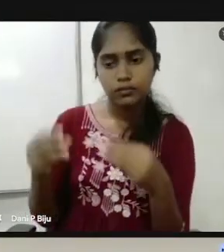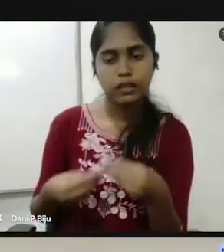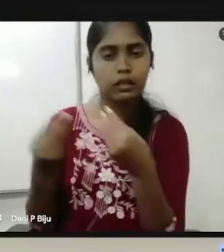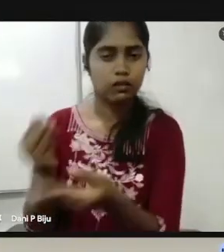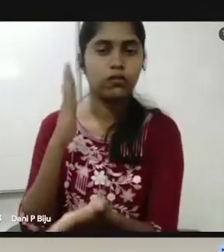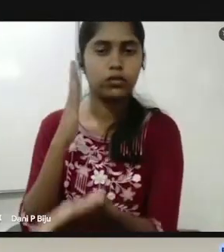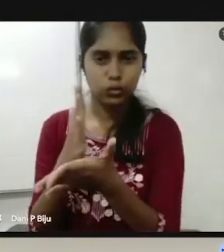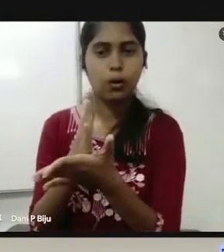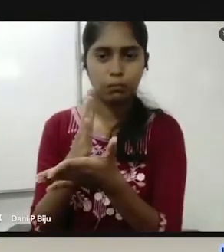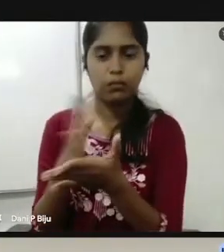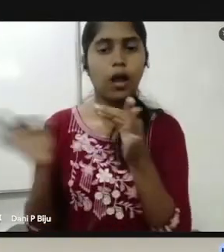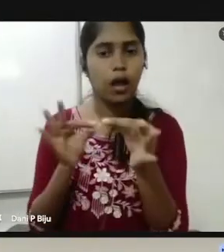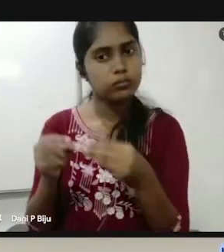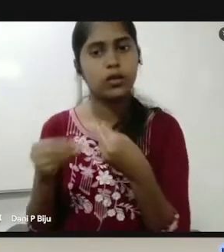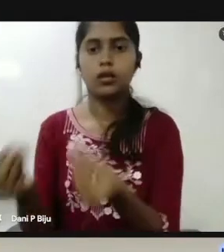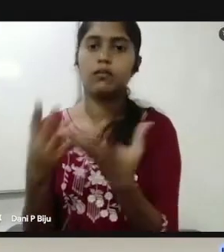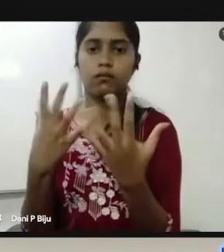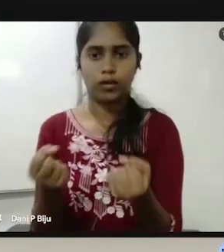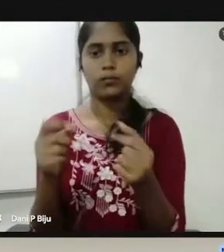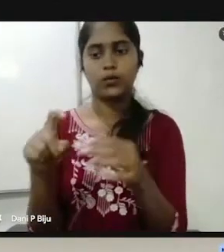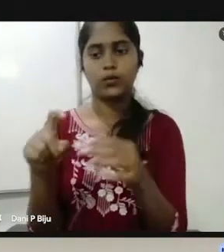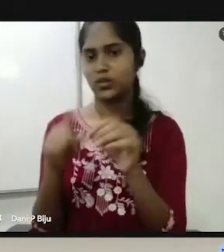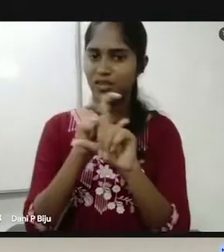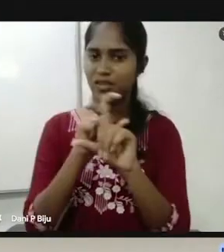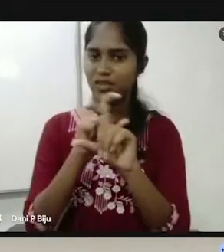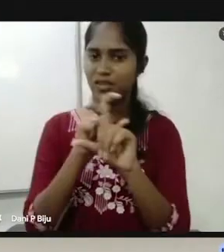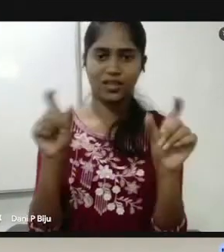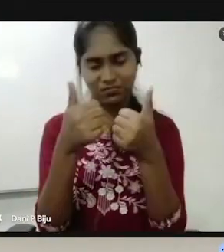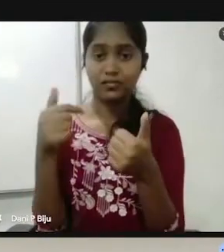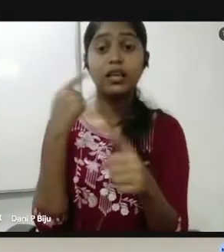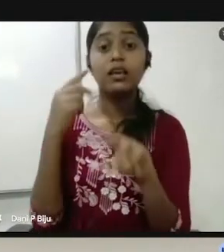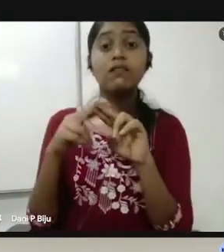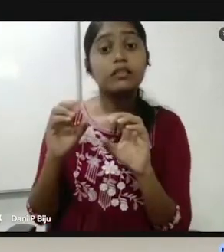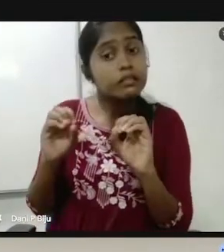ആക്ടിവിറ്റീസ് കൊടുക്കാൻ പറ്റില്ല. അണ്ടർസ്റ്റുഡ്. അവൻ ആദ്യമേ തന്നെ പറയാം നോ എനിക്കിത് വേണ്ട,